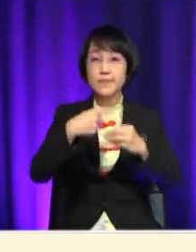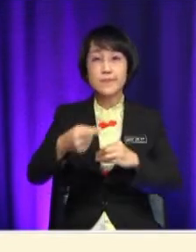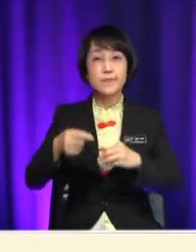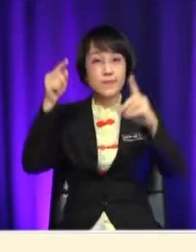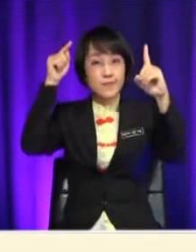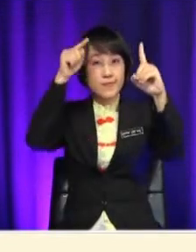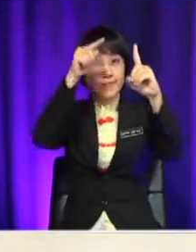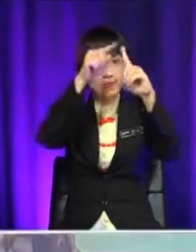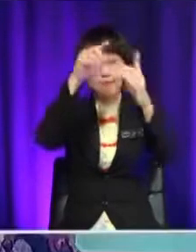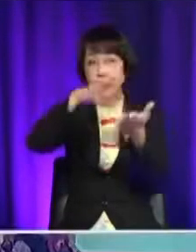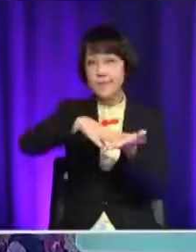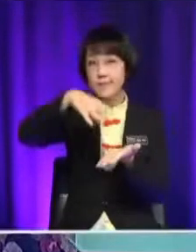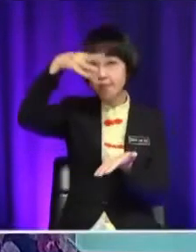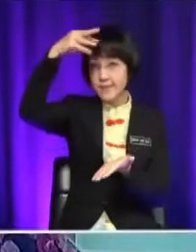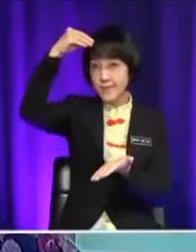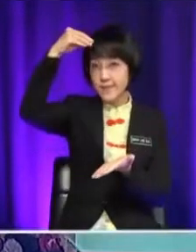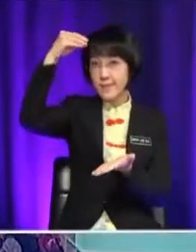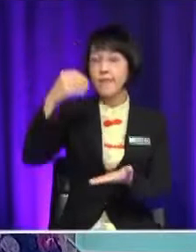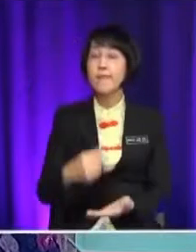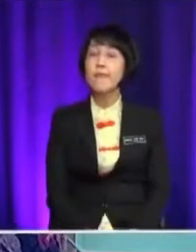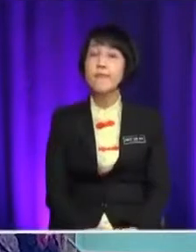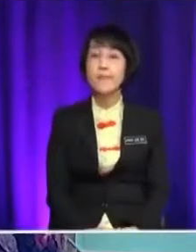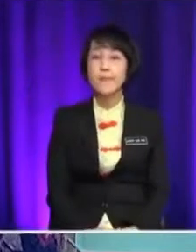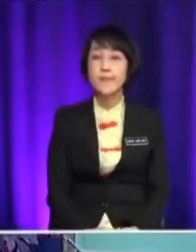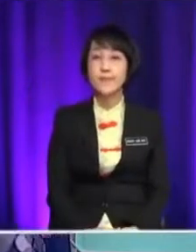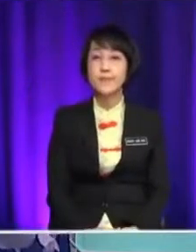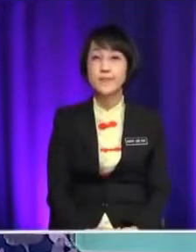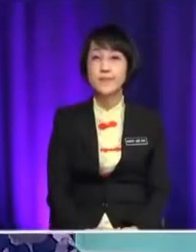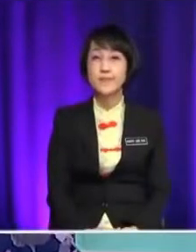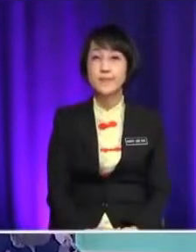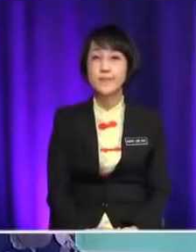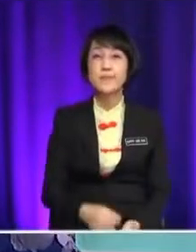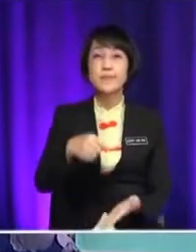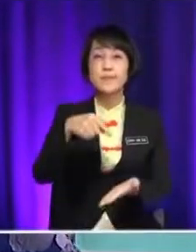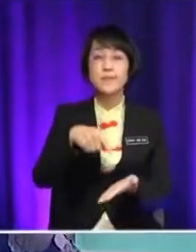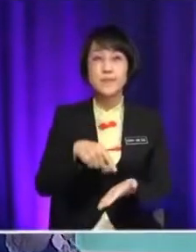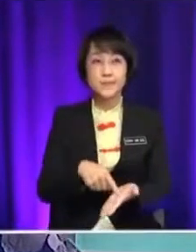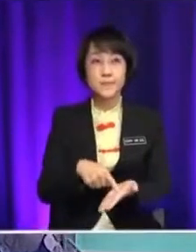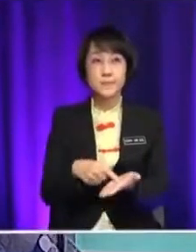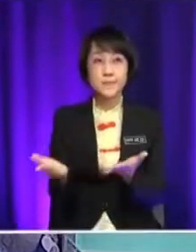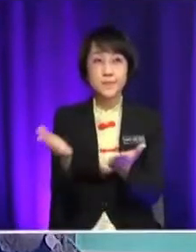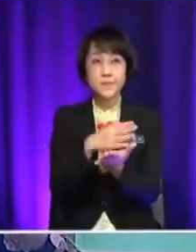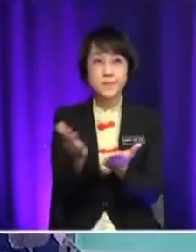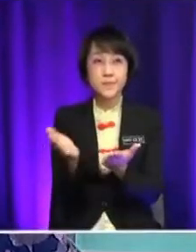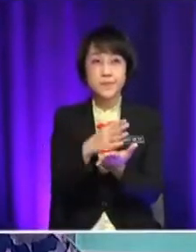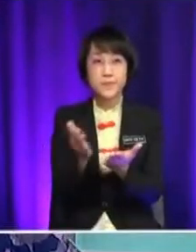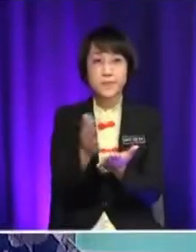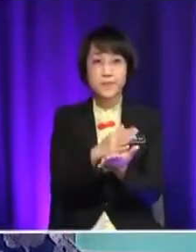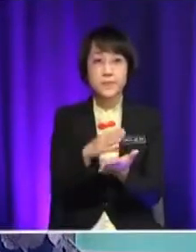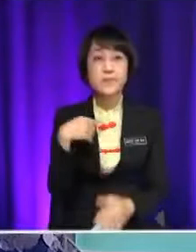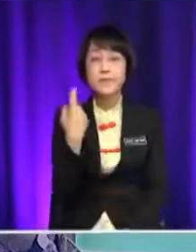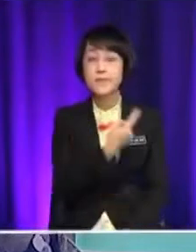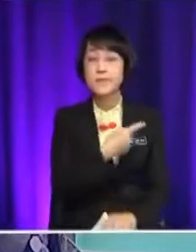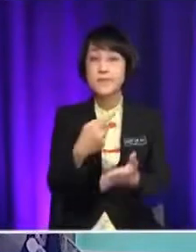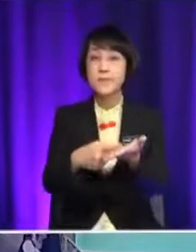pada hari ini. Baik, kita teruskan ya, Mira. Ya, cikgu. Okey, ini ialah muka surat yang akan kita bincangkan